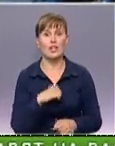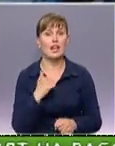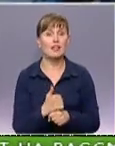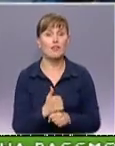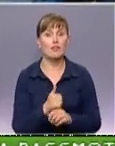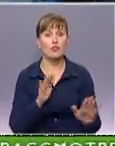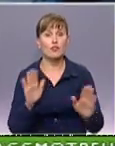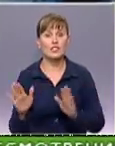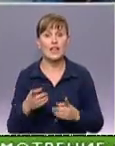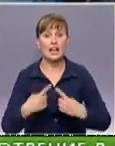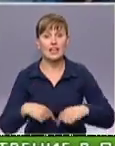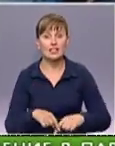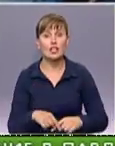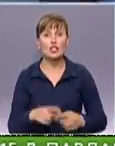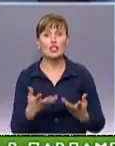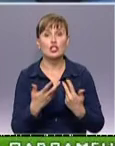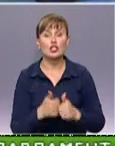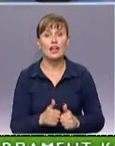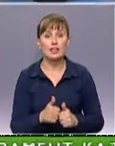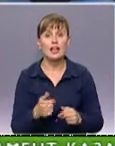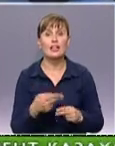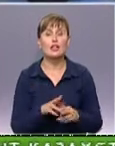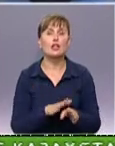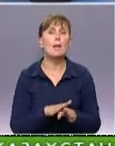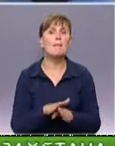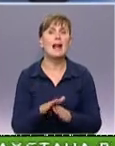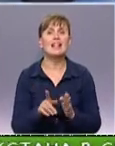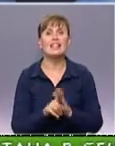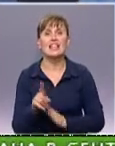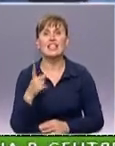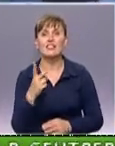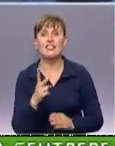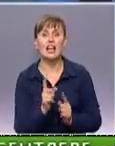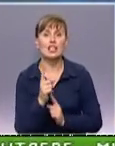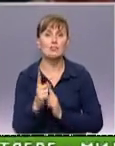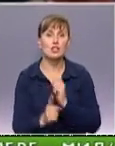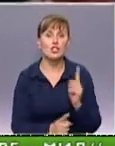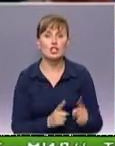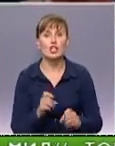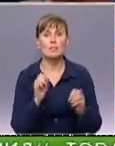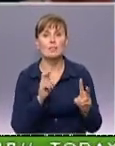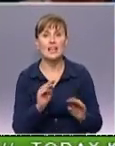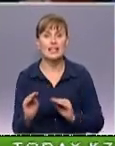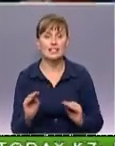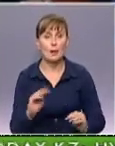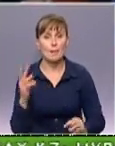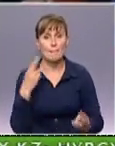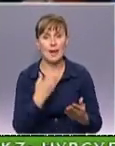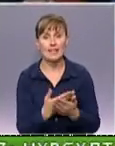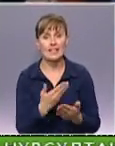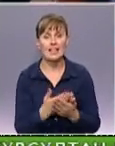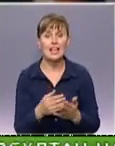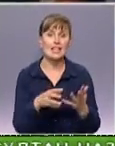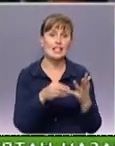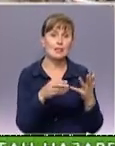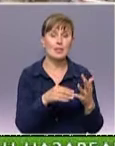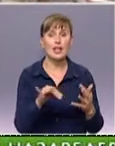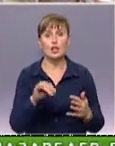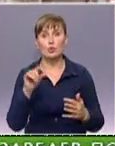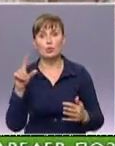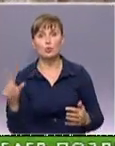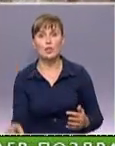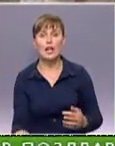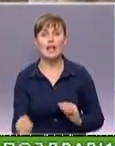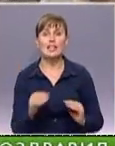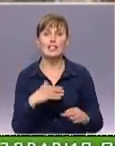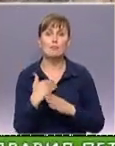в выставке организаторы считают ее интерактивное наполнение. Две космические специально сконструированные модели – Земли и Луны. Земной интерьер